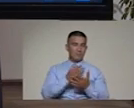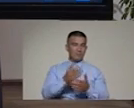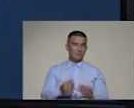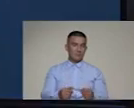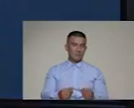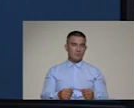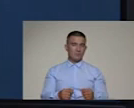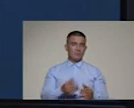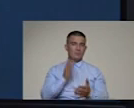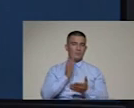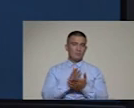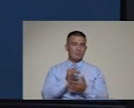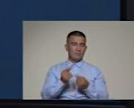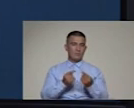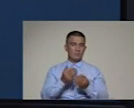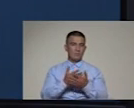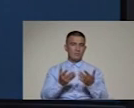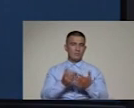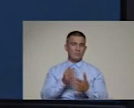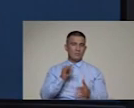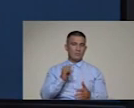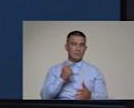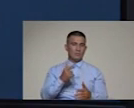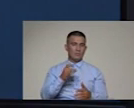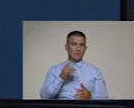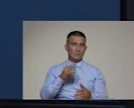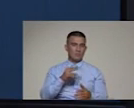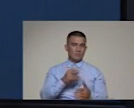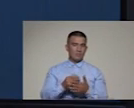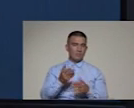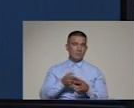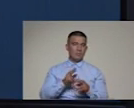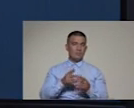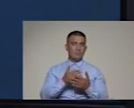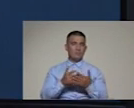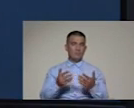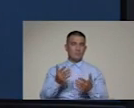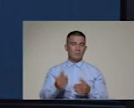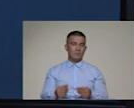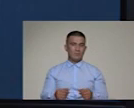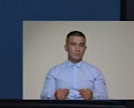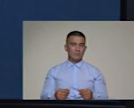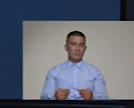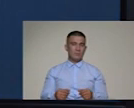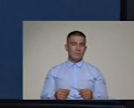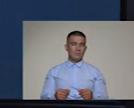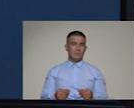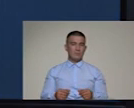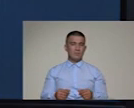Bor elementi uglerod, kremniy, fosfor,